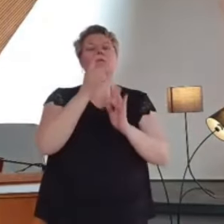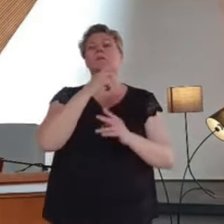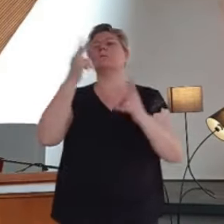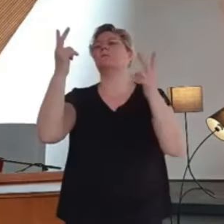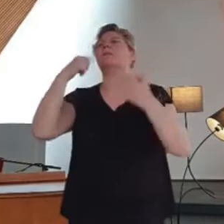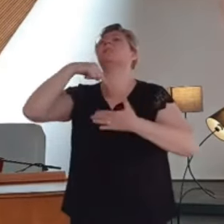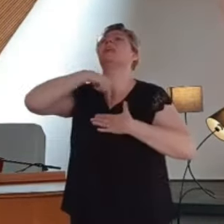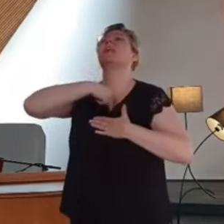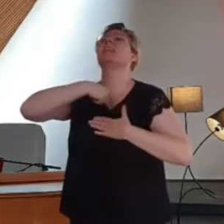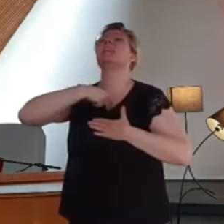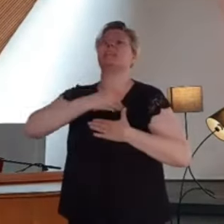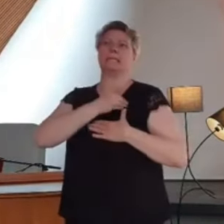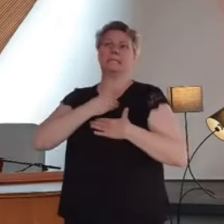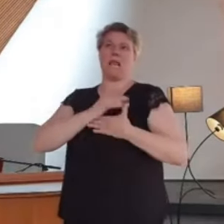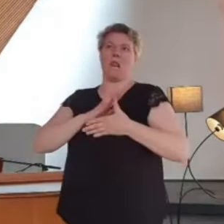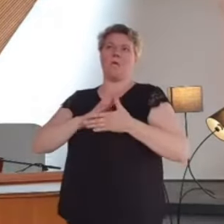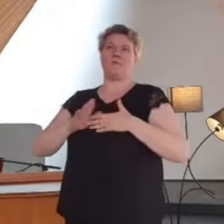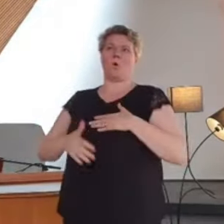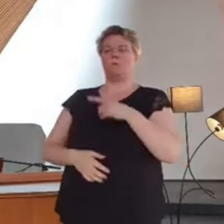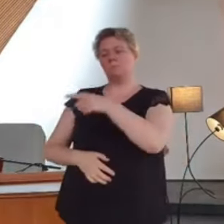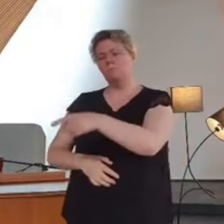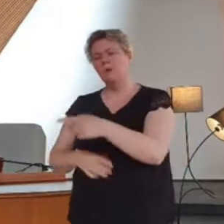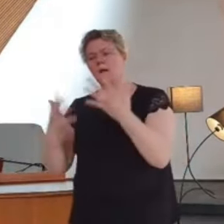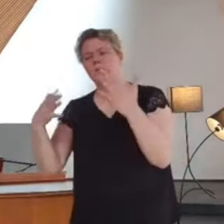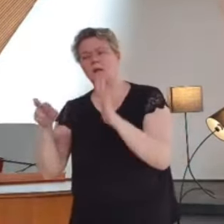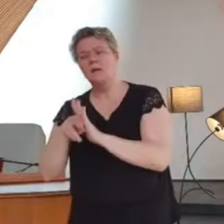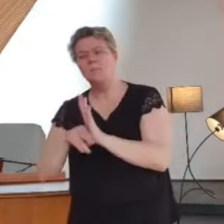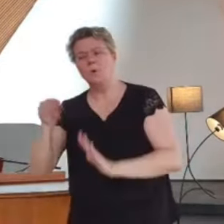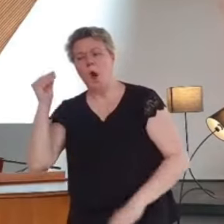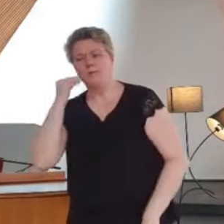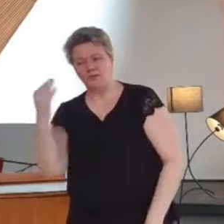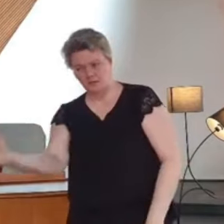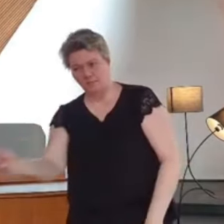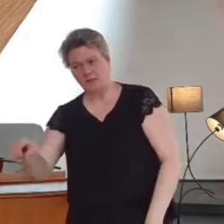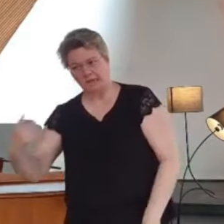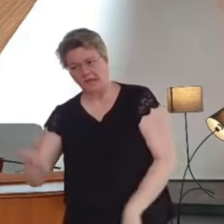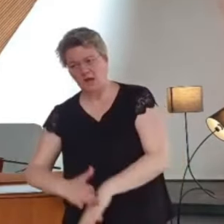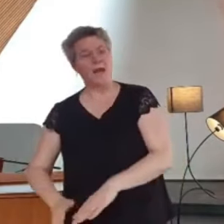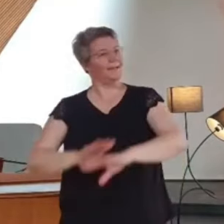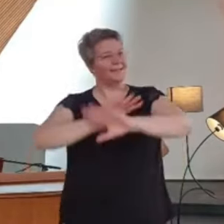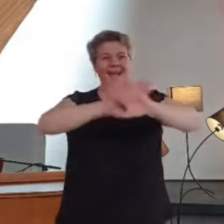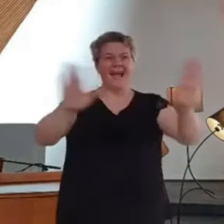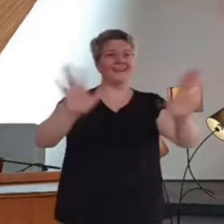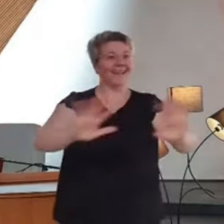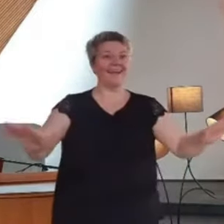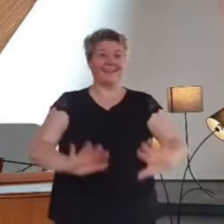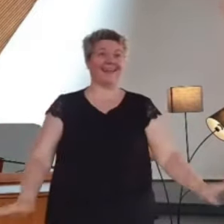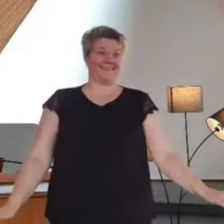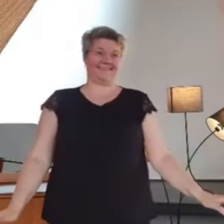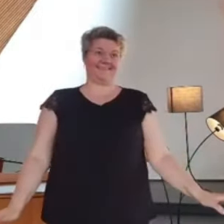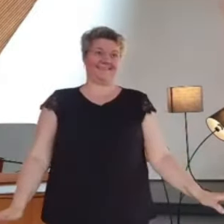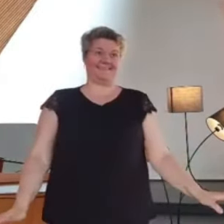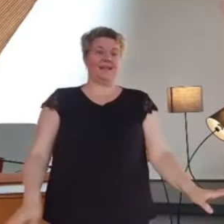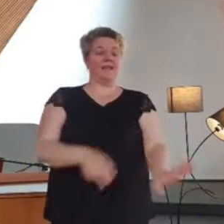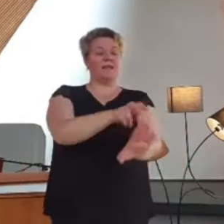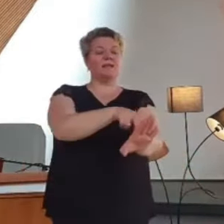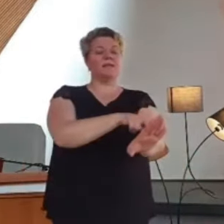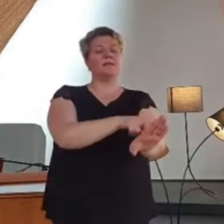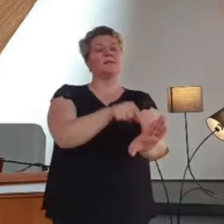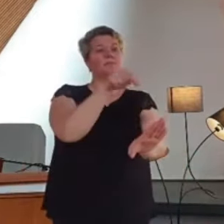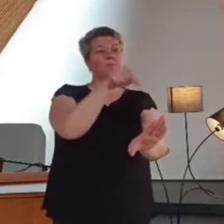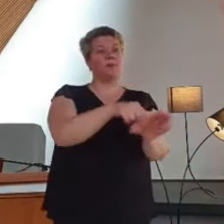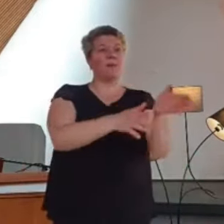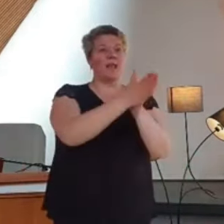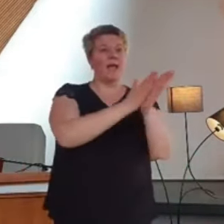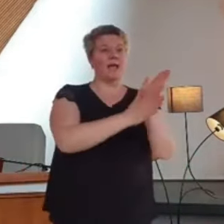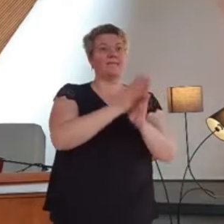geht. Er sagt auch nicht, kannst du die 10 Gebote auswendig? Es gibt keine biblische Geschichte, in der Jesus den Wunsch